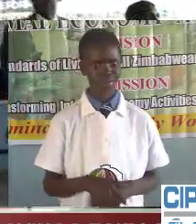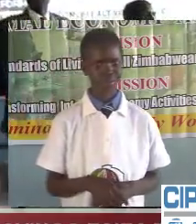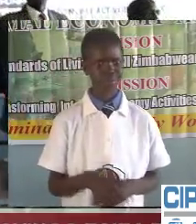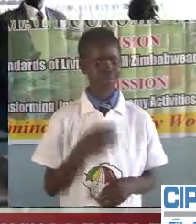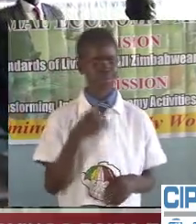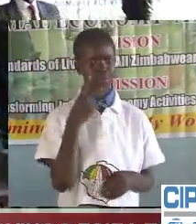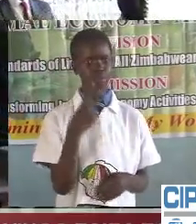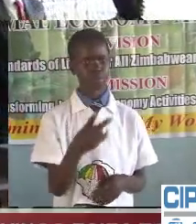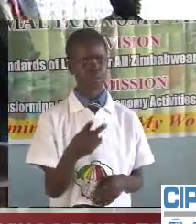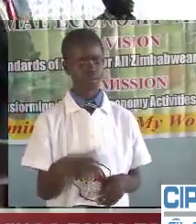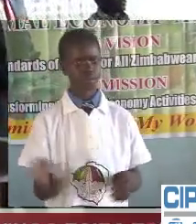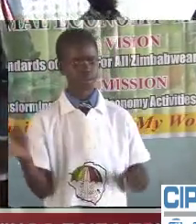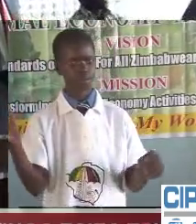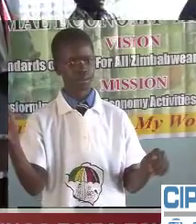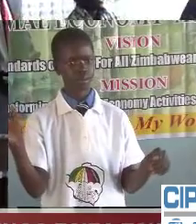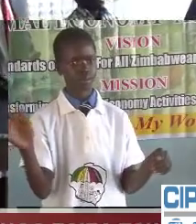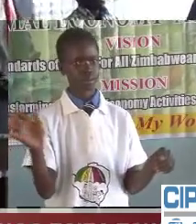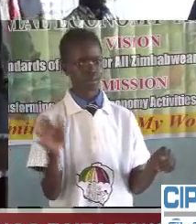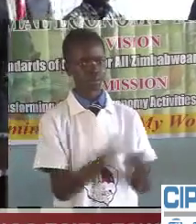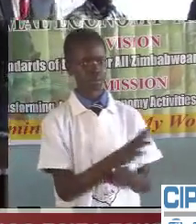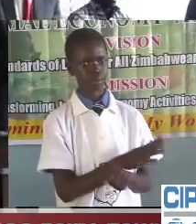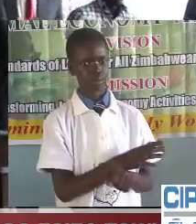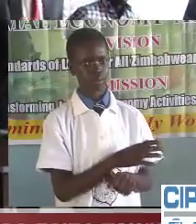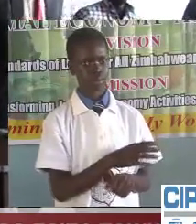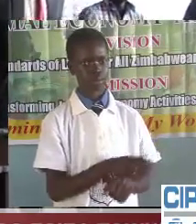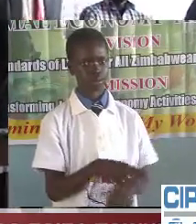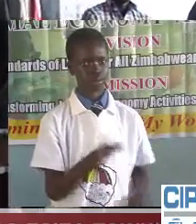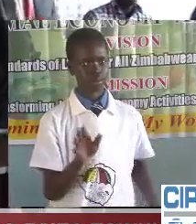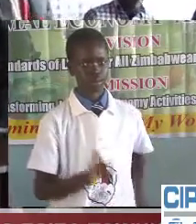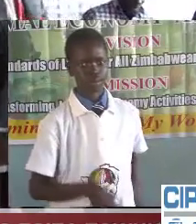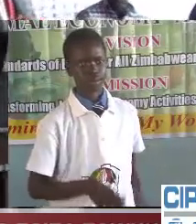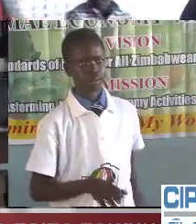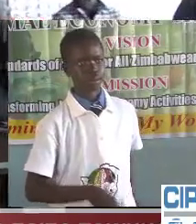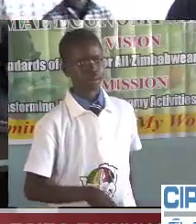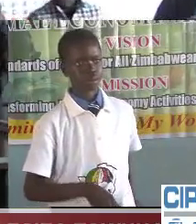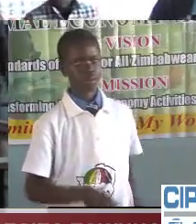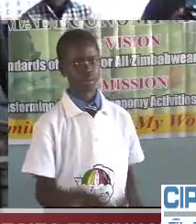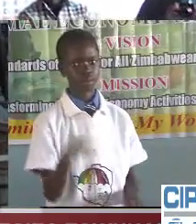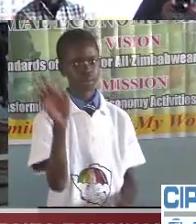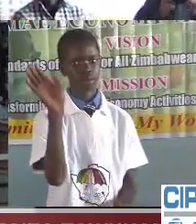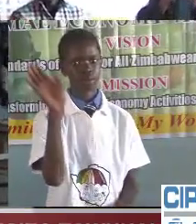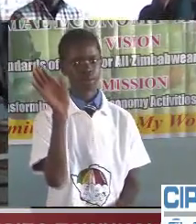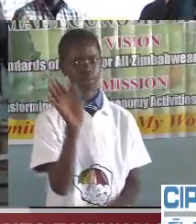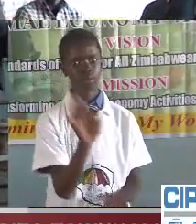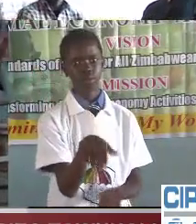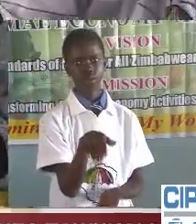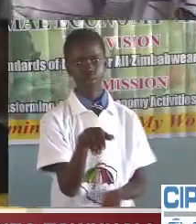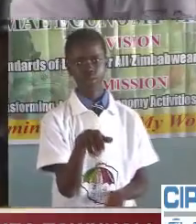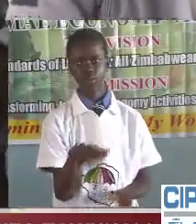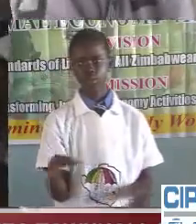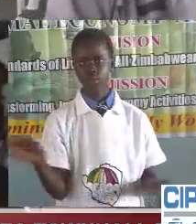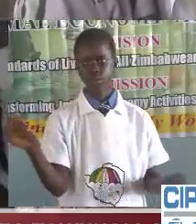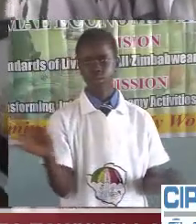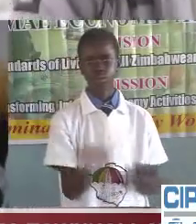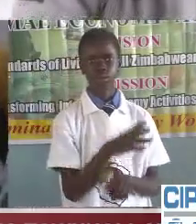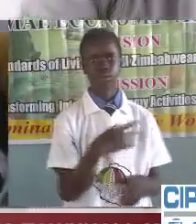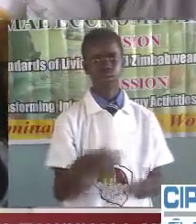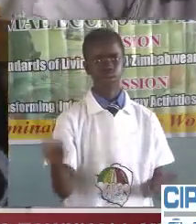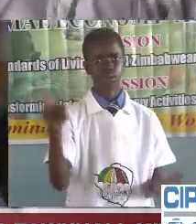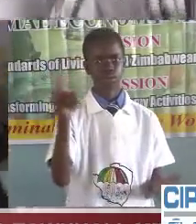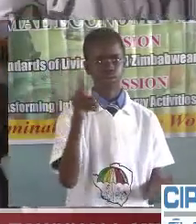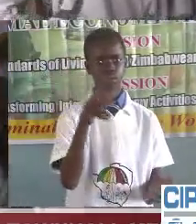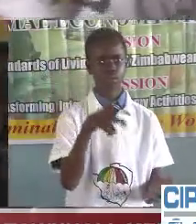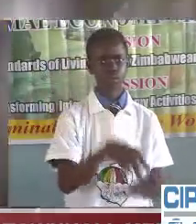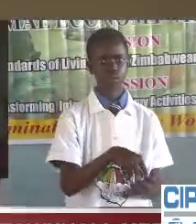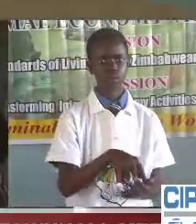utari semanu Iva kamba Iva